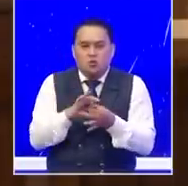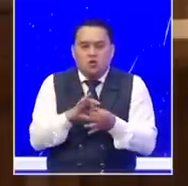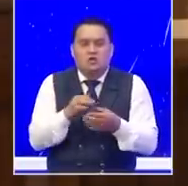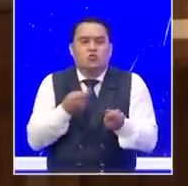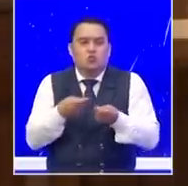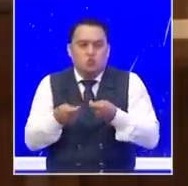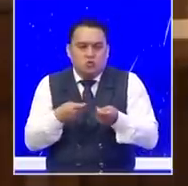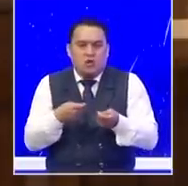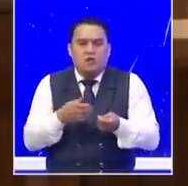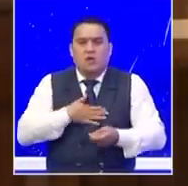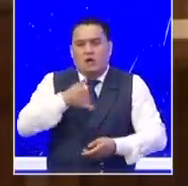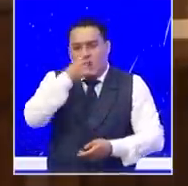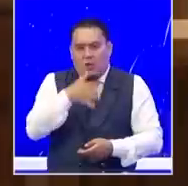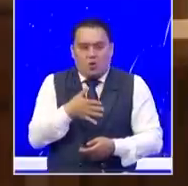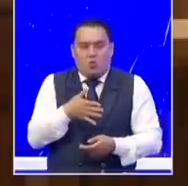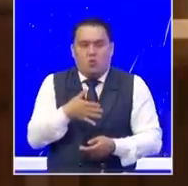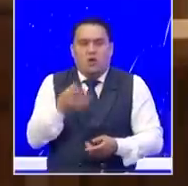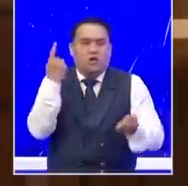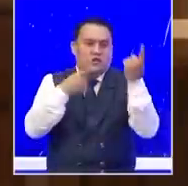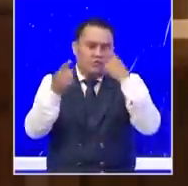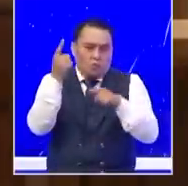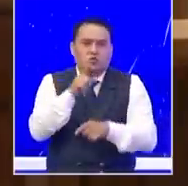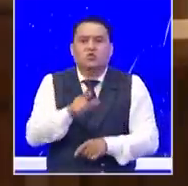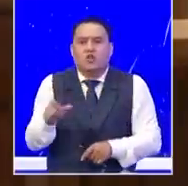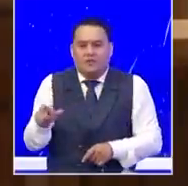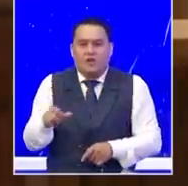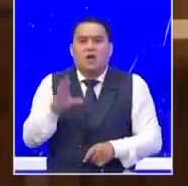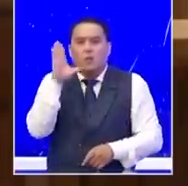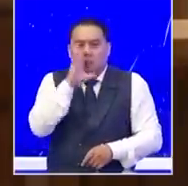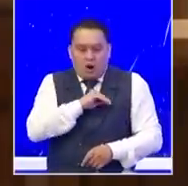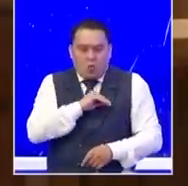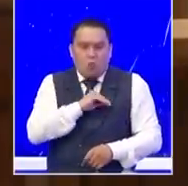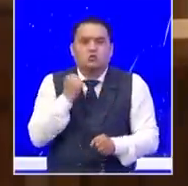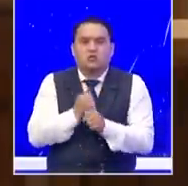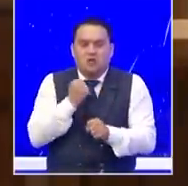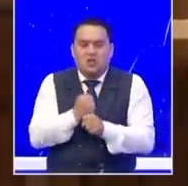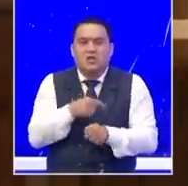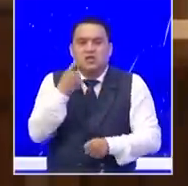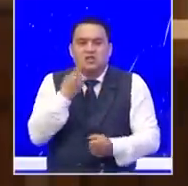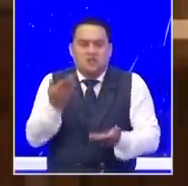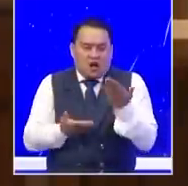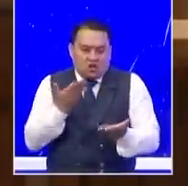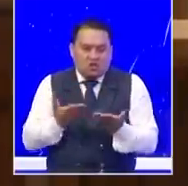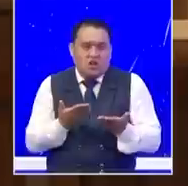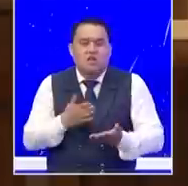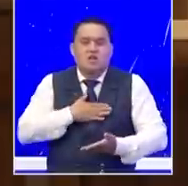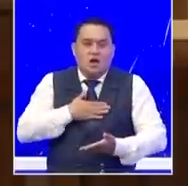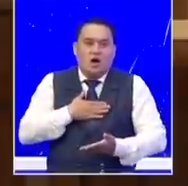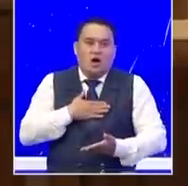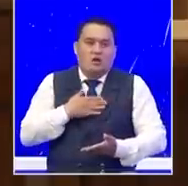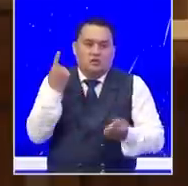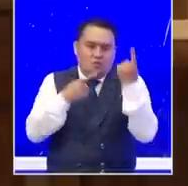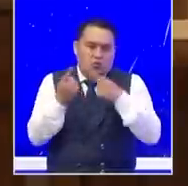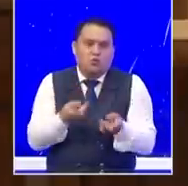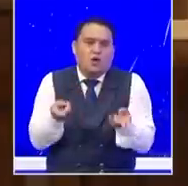Понимаете? Я, говорит, это не могу. Я, говорит, творческий. Я, говорит, могу, конечно, если скажете, но я, говорит, давайте в